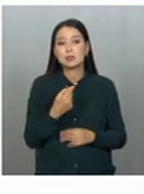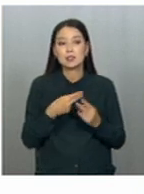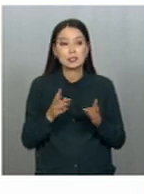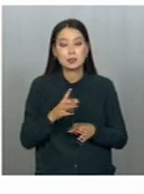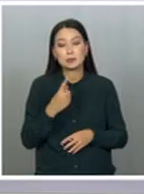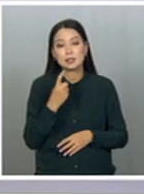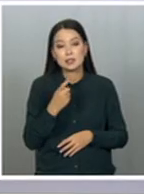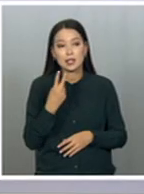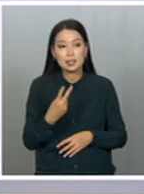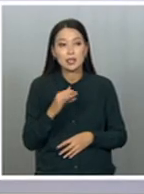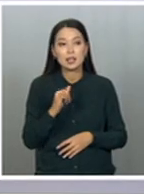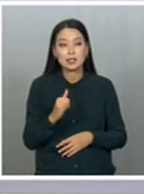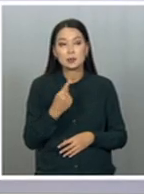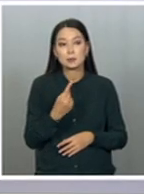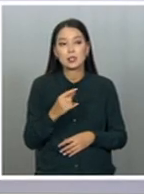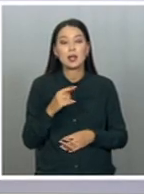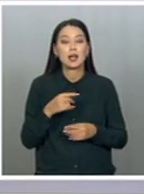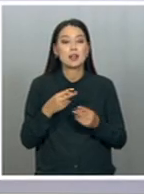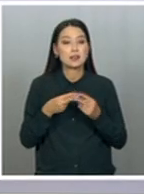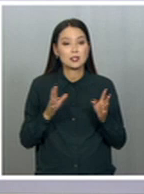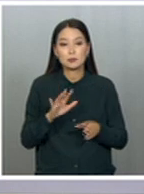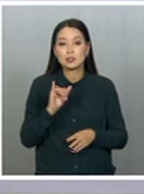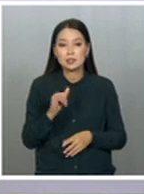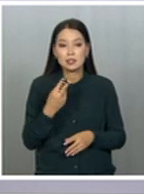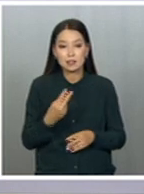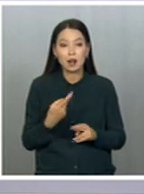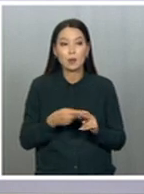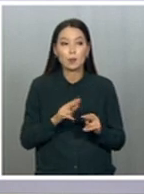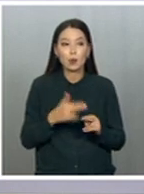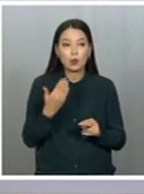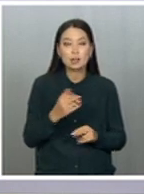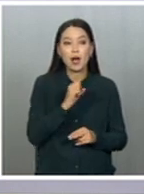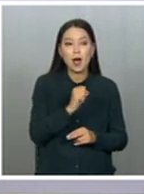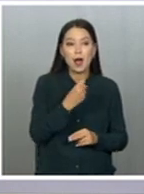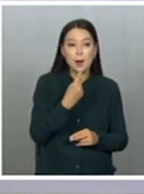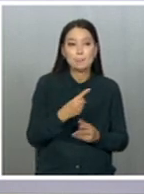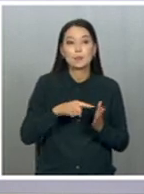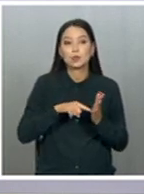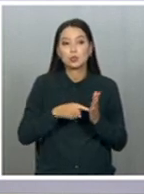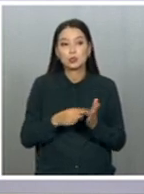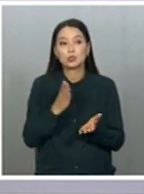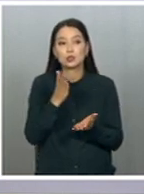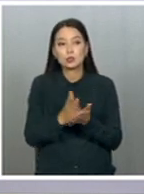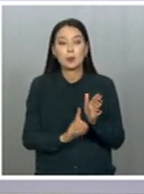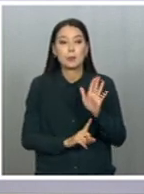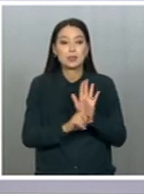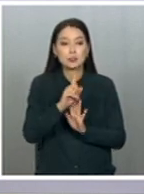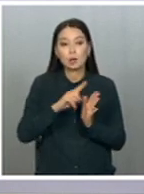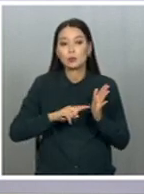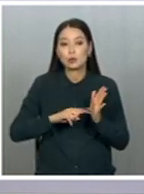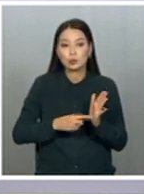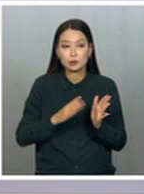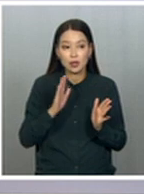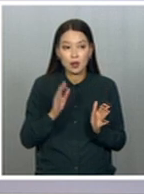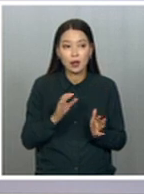x2-ге, y1 тең емес y2-ге. Осы жердегі A1 нүктесін түзудің бастапқы нүктесі деп,